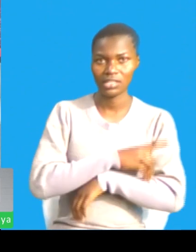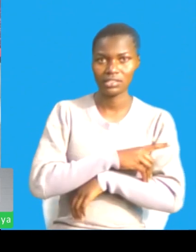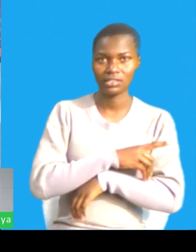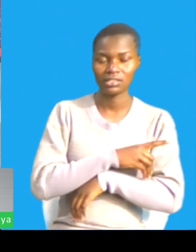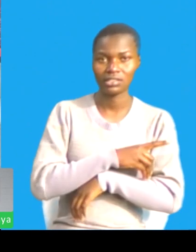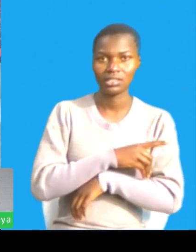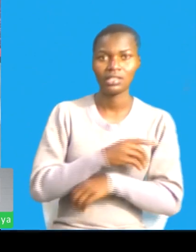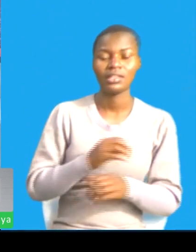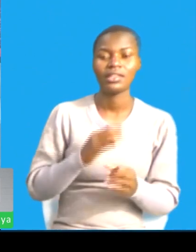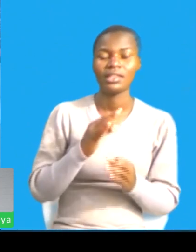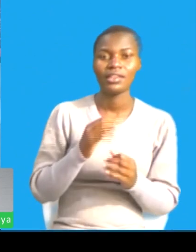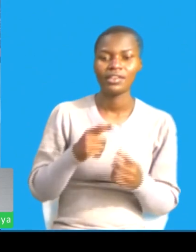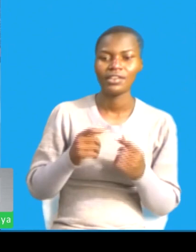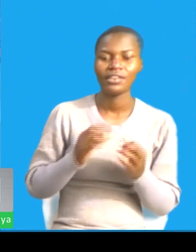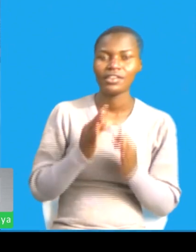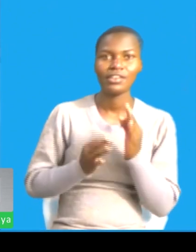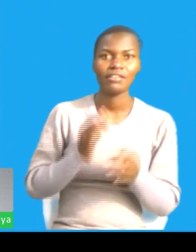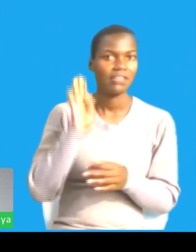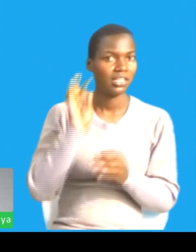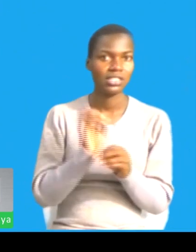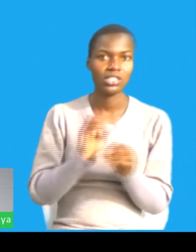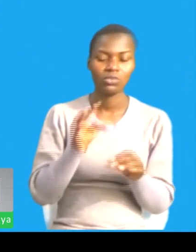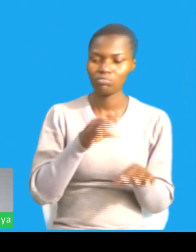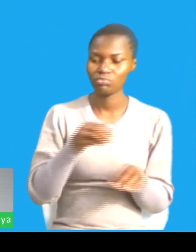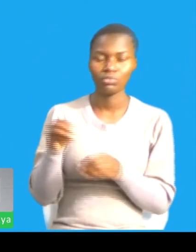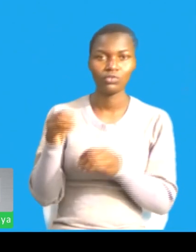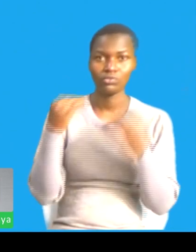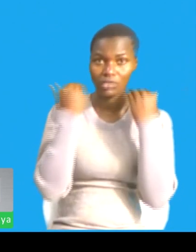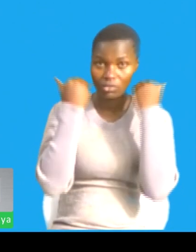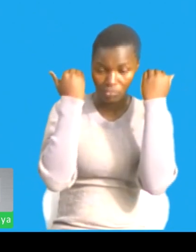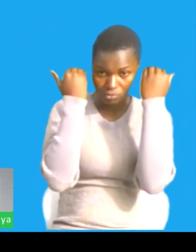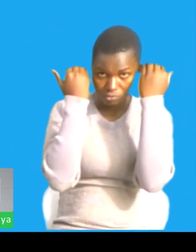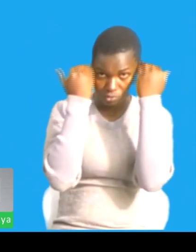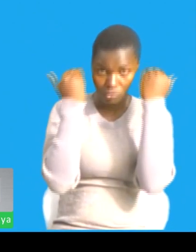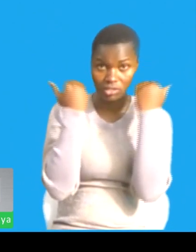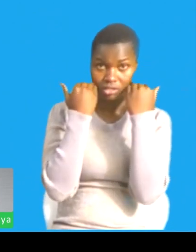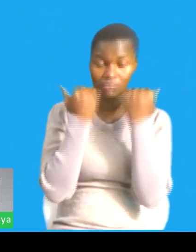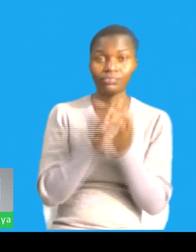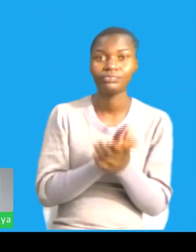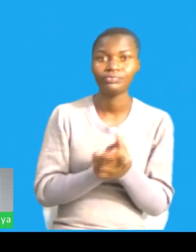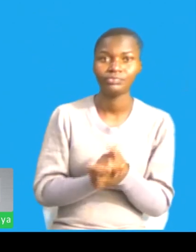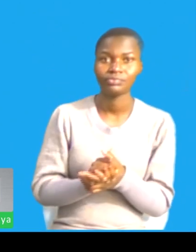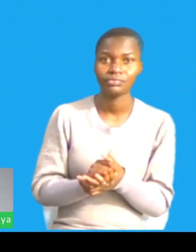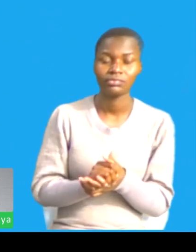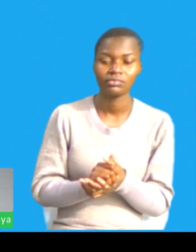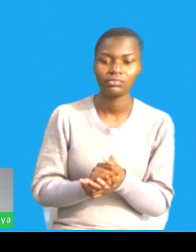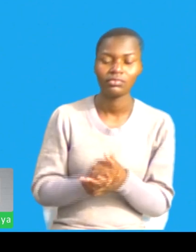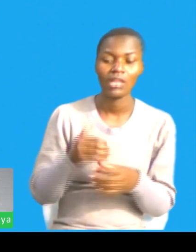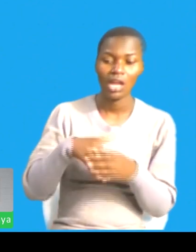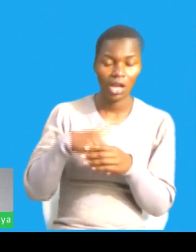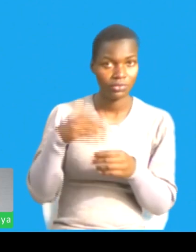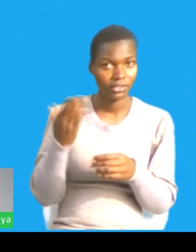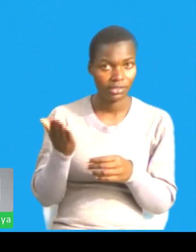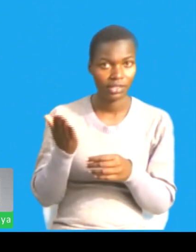You know, there are ways that you can push some of these things. Ukisema tu ukuje nje, right. Yes, hapa nje inafaa kuwa